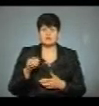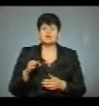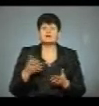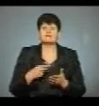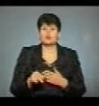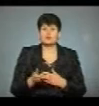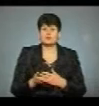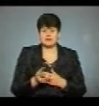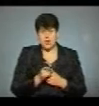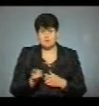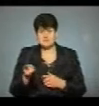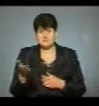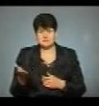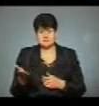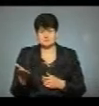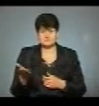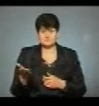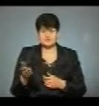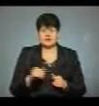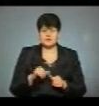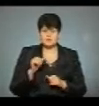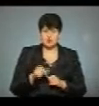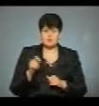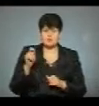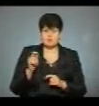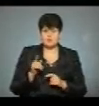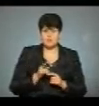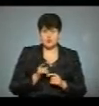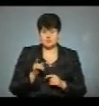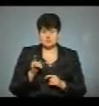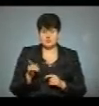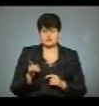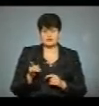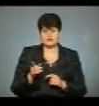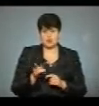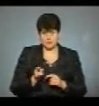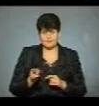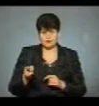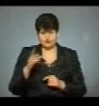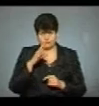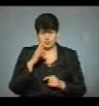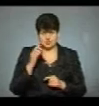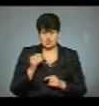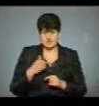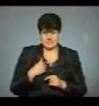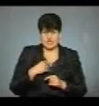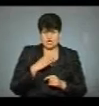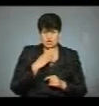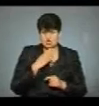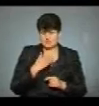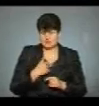куплять? На об'їзній. Крім того, приїжджаючи там на поле на об'їзну вночі, я